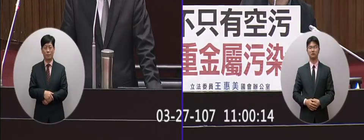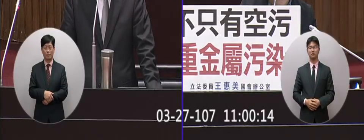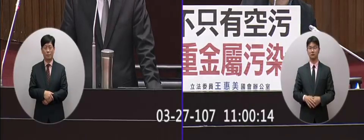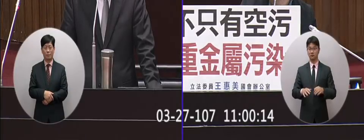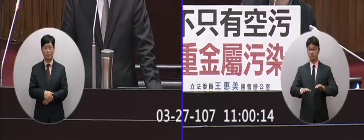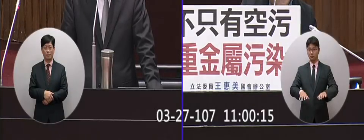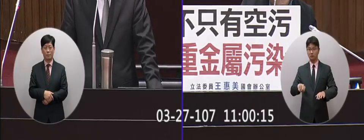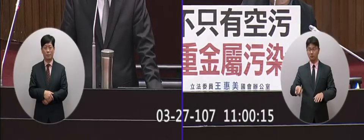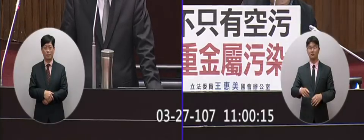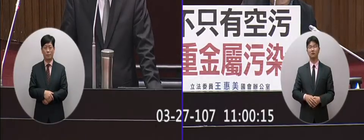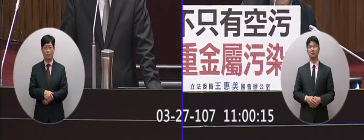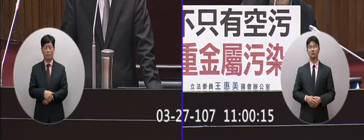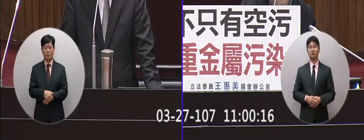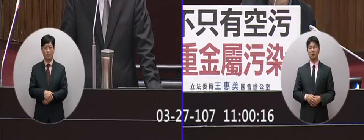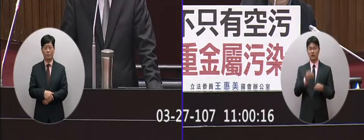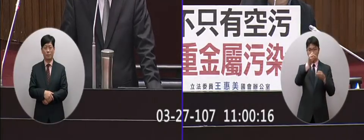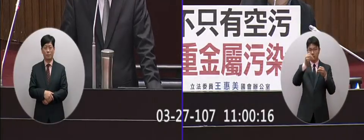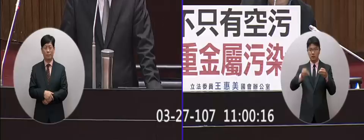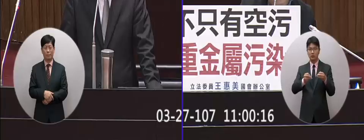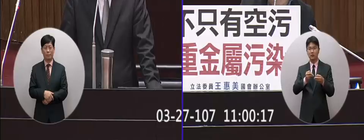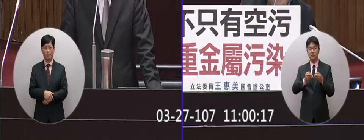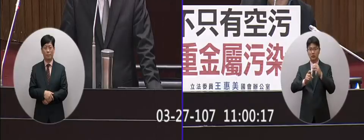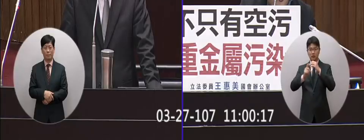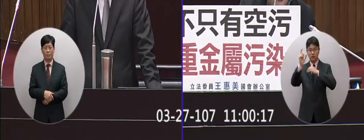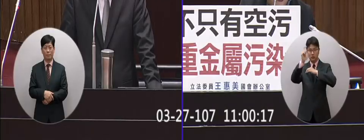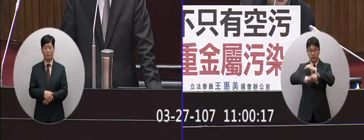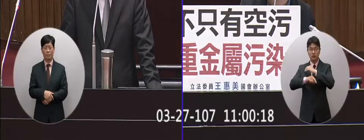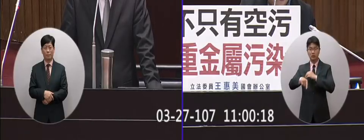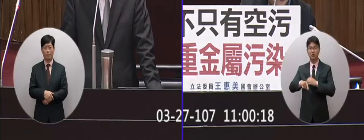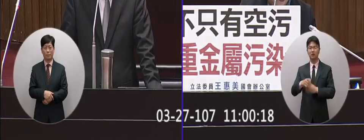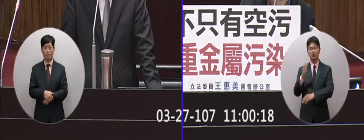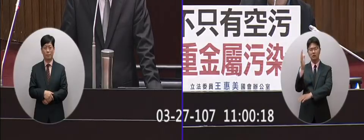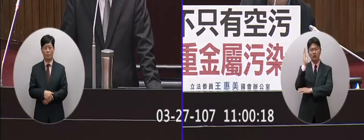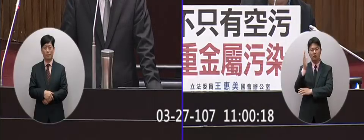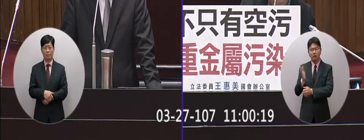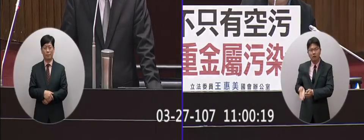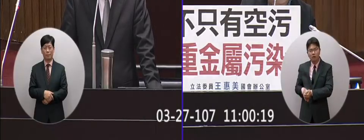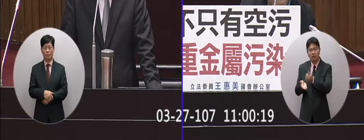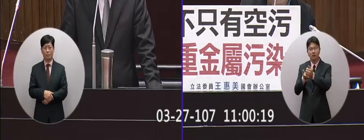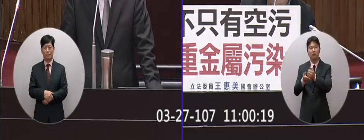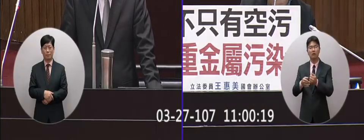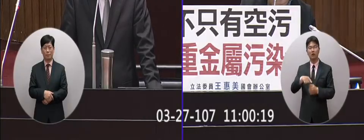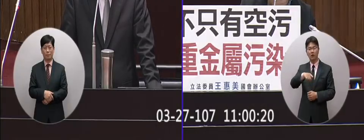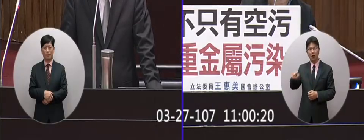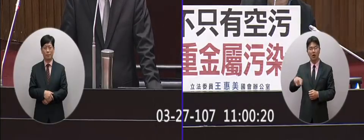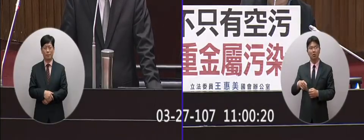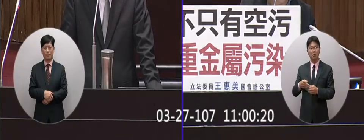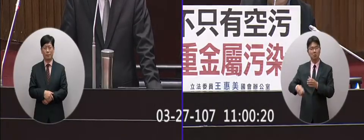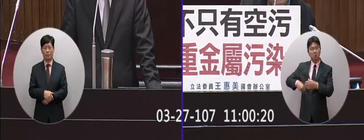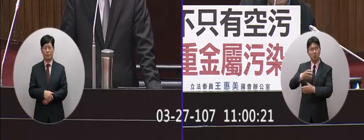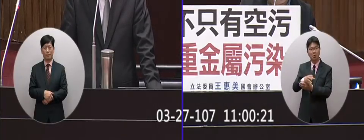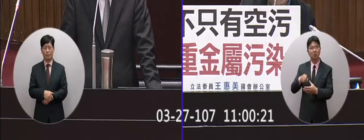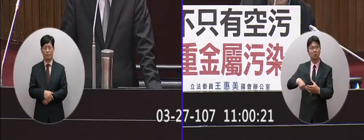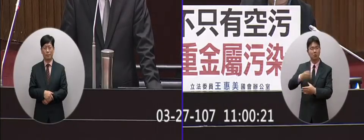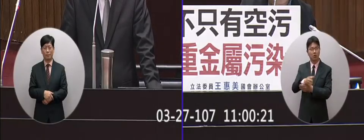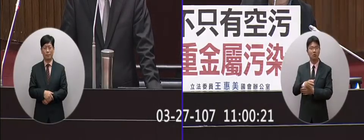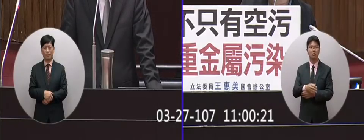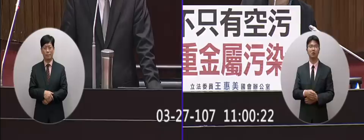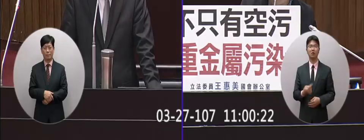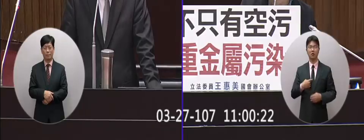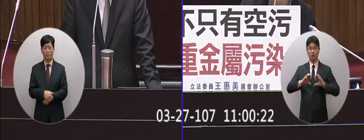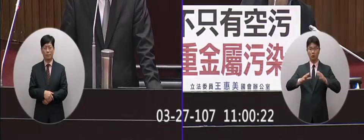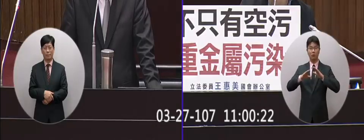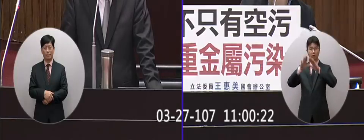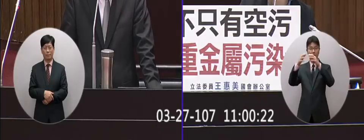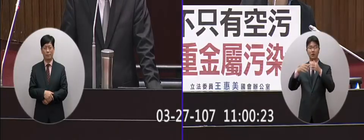现在我们这个政府部门啊，竟然鼓励啊做这种相关的一个投资哦。我们国发